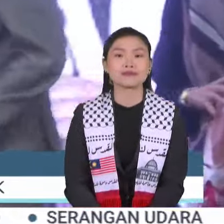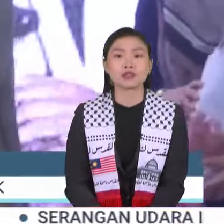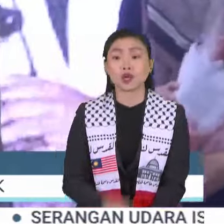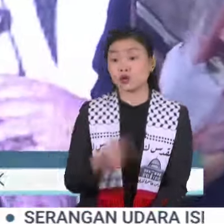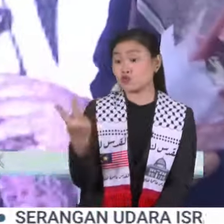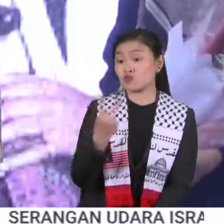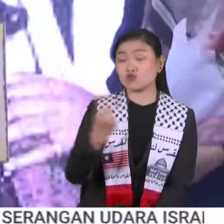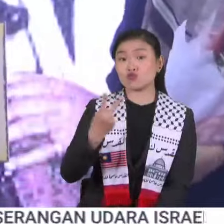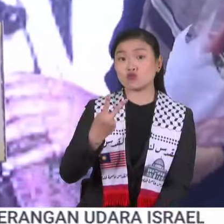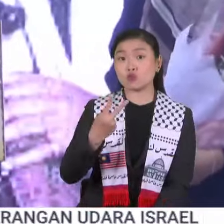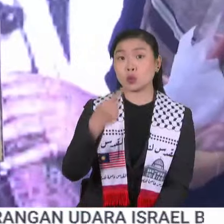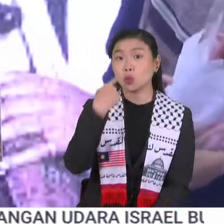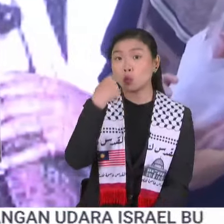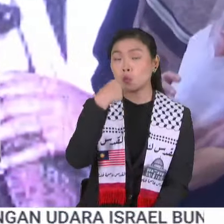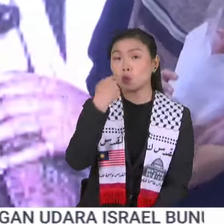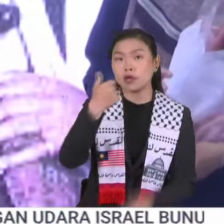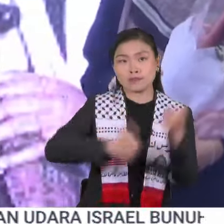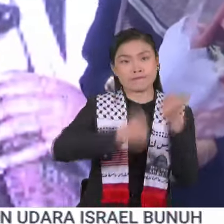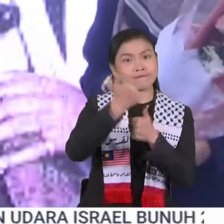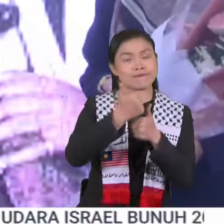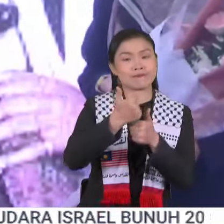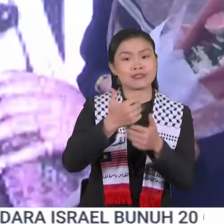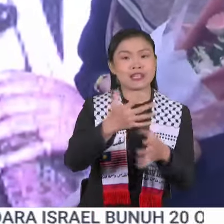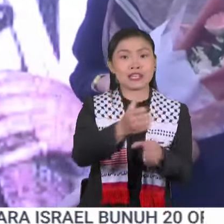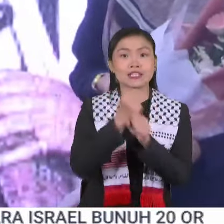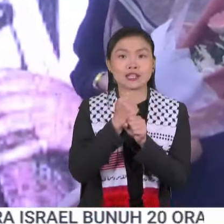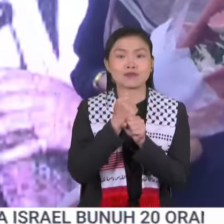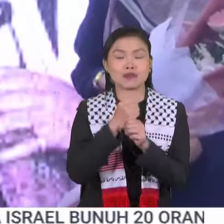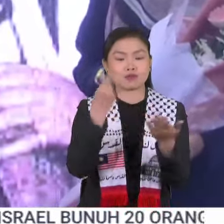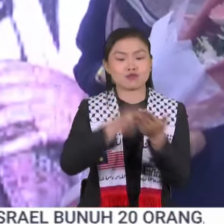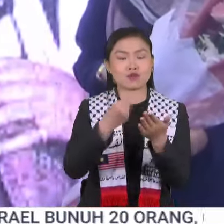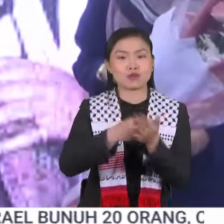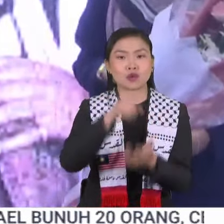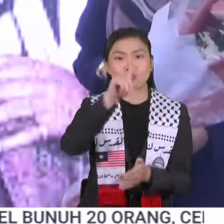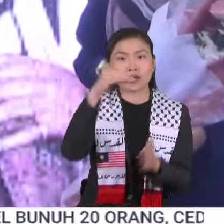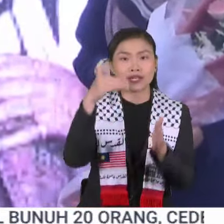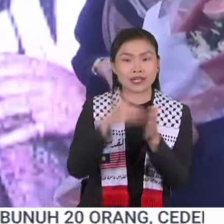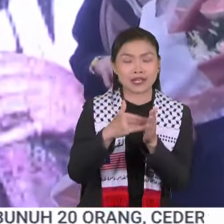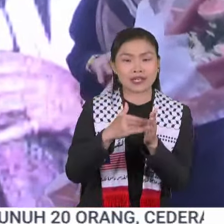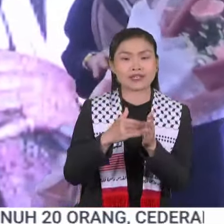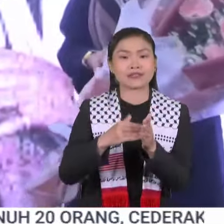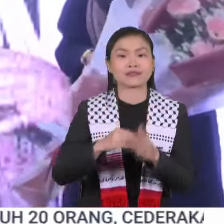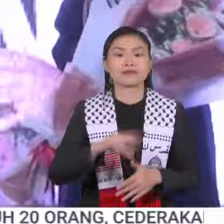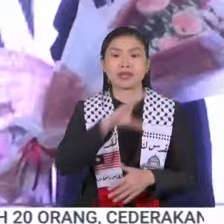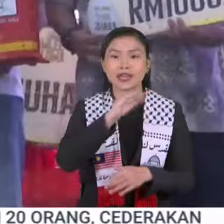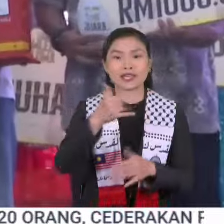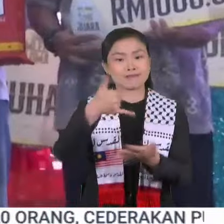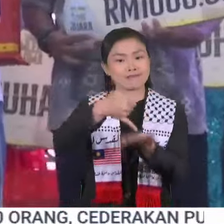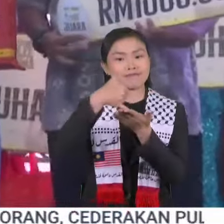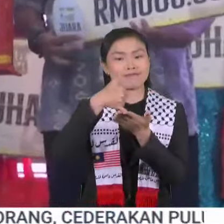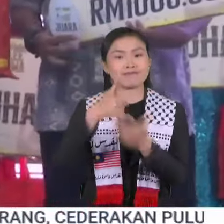Kedua-dua pemenang membawa pulang hadiah wang tunai berjumlah RM1,000 berserta plak.